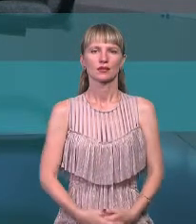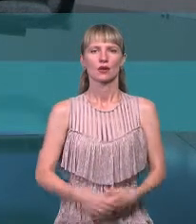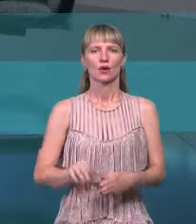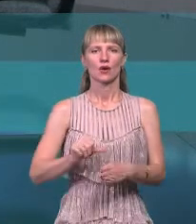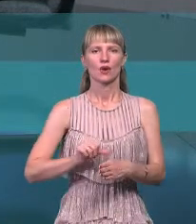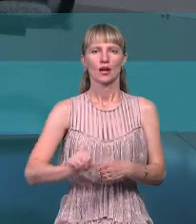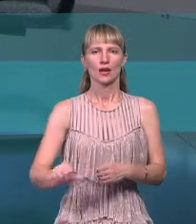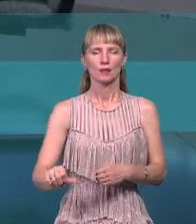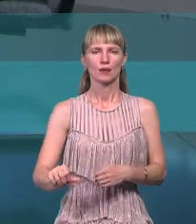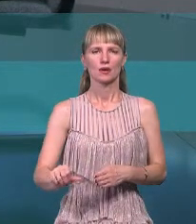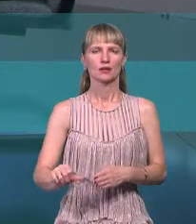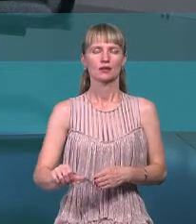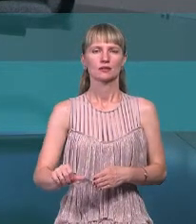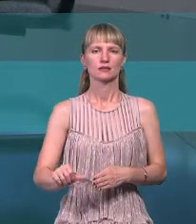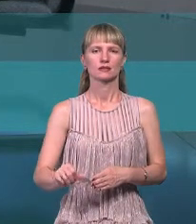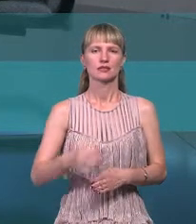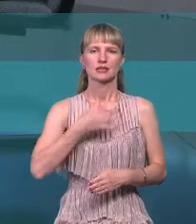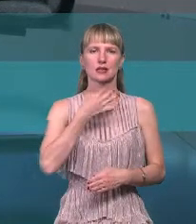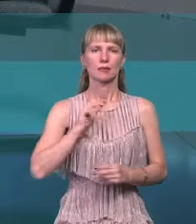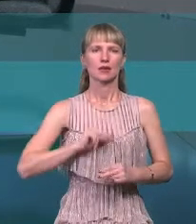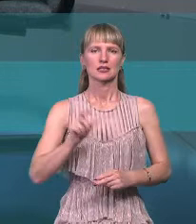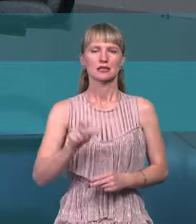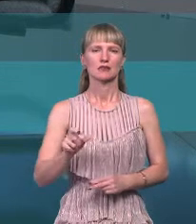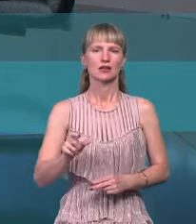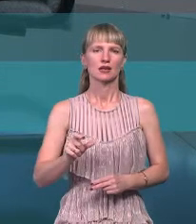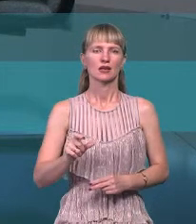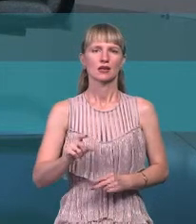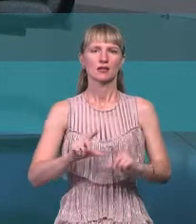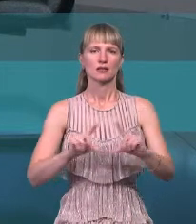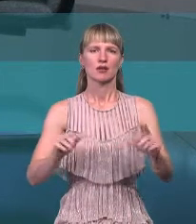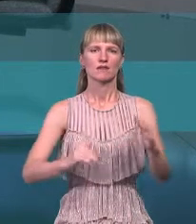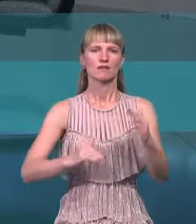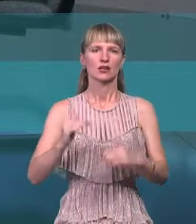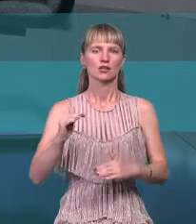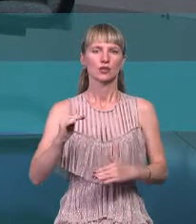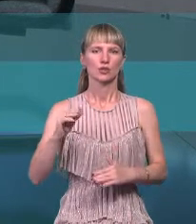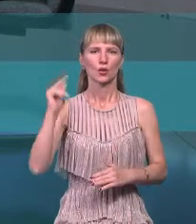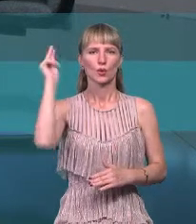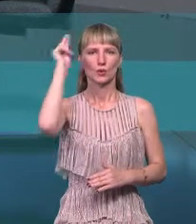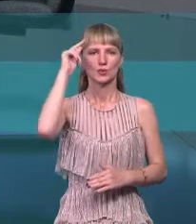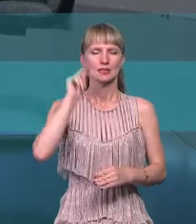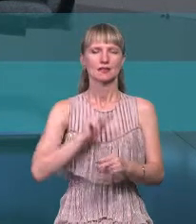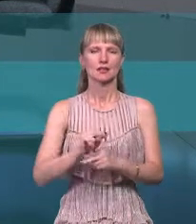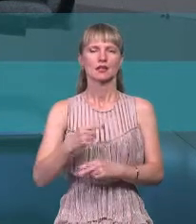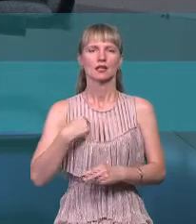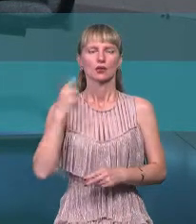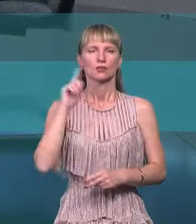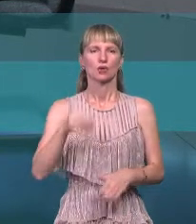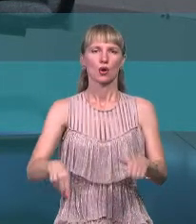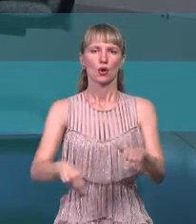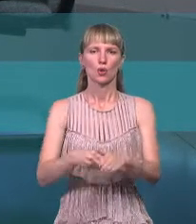окремих, скажімо, працівників закладів вищої освіти, мені здається, що корупційна